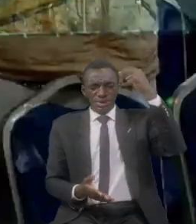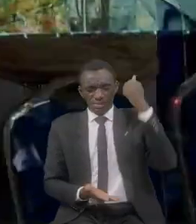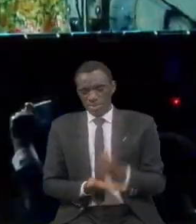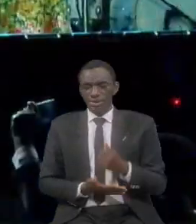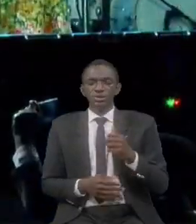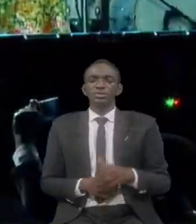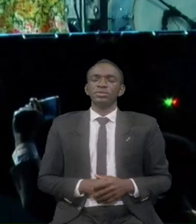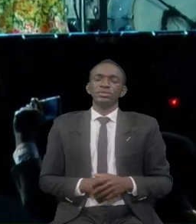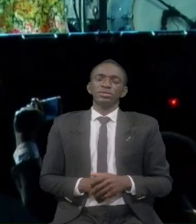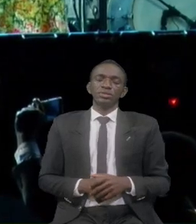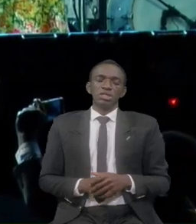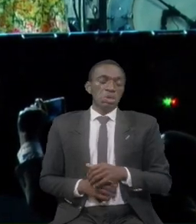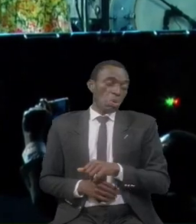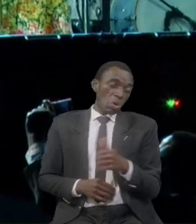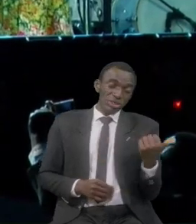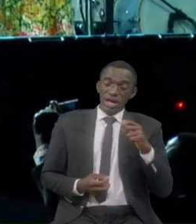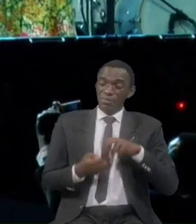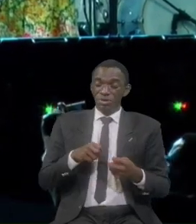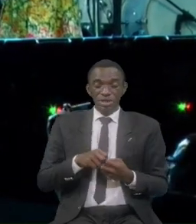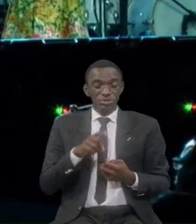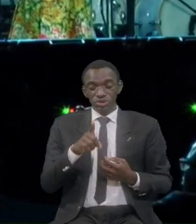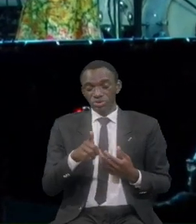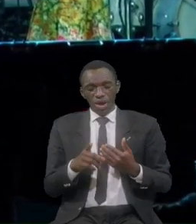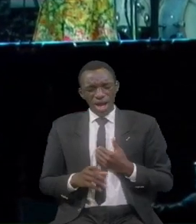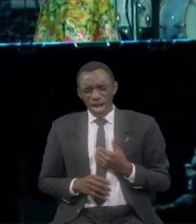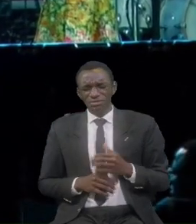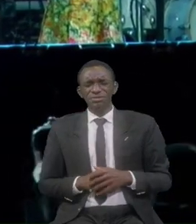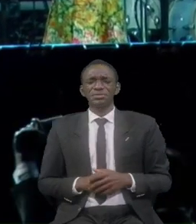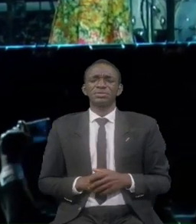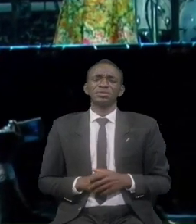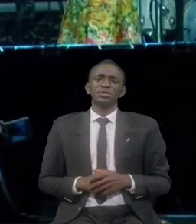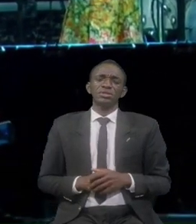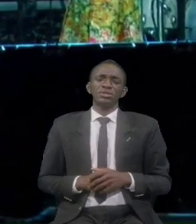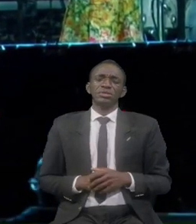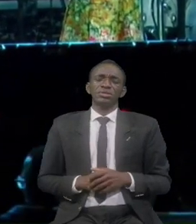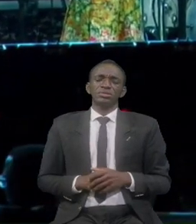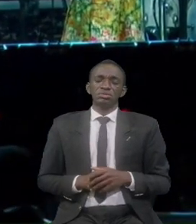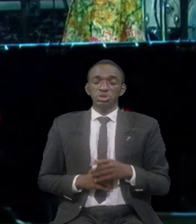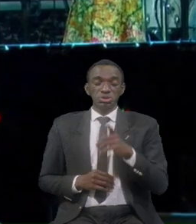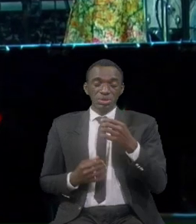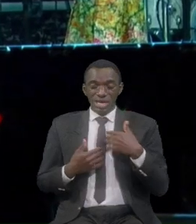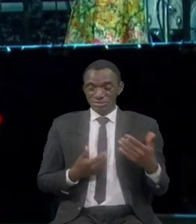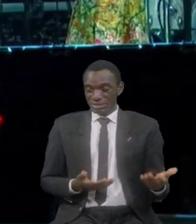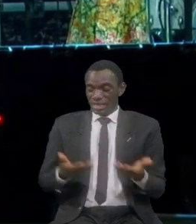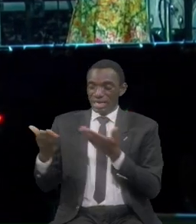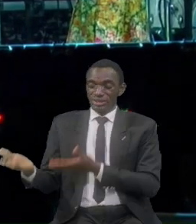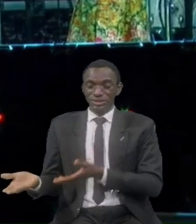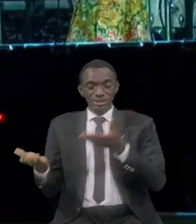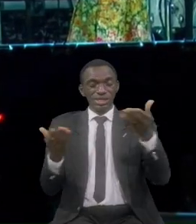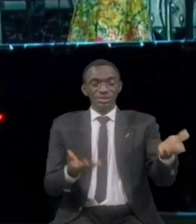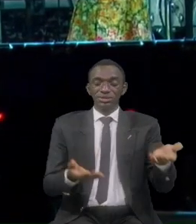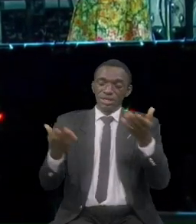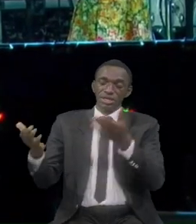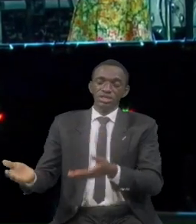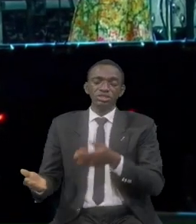other problem you have? Nakay problema sa imo kasing you're taking it here and there, you are not healed. Nag-adto ka maski nasa